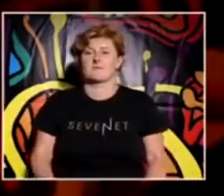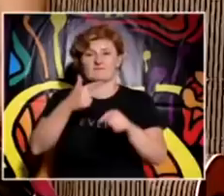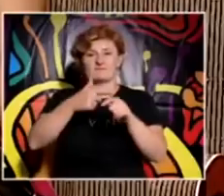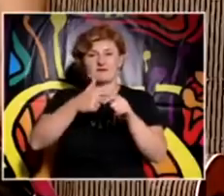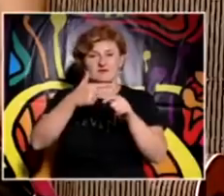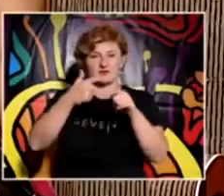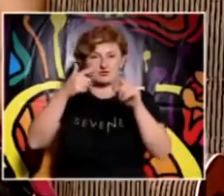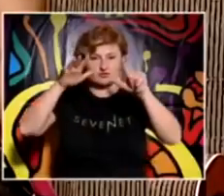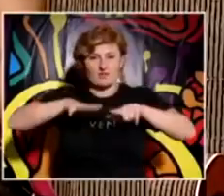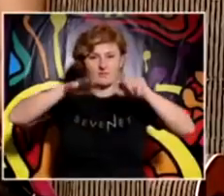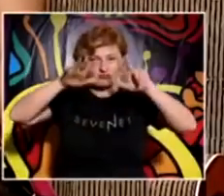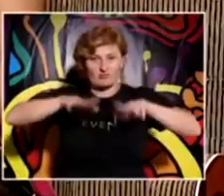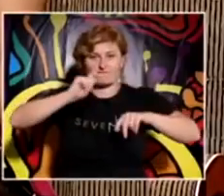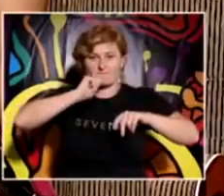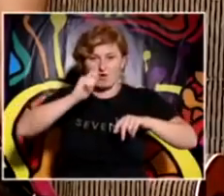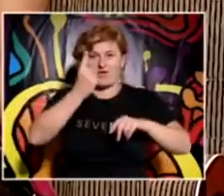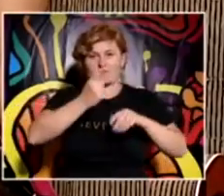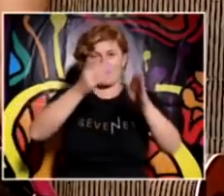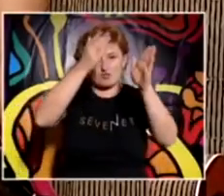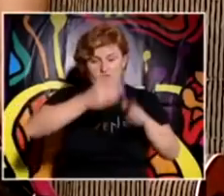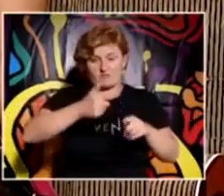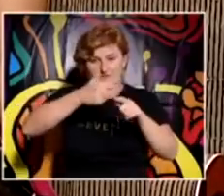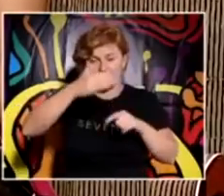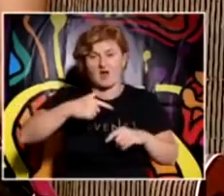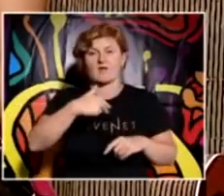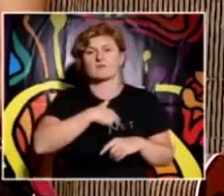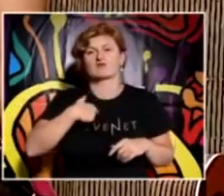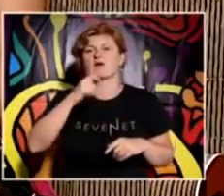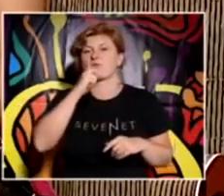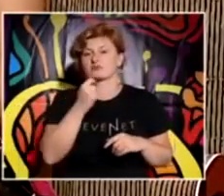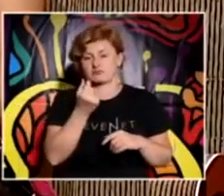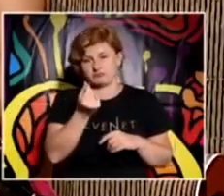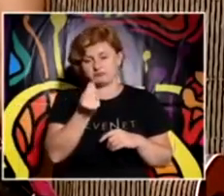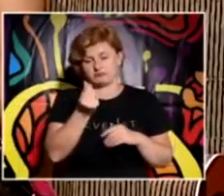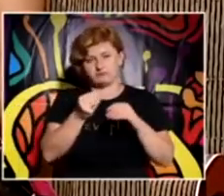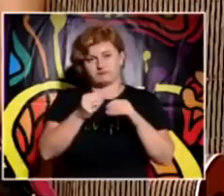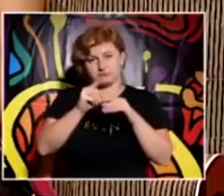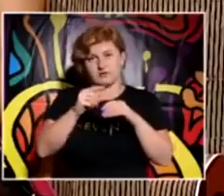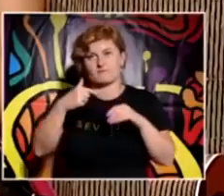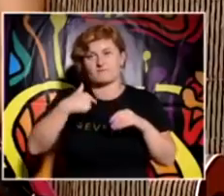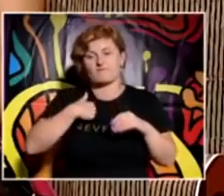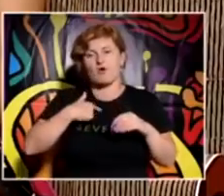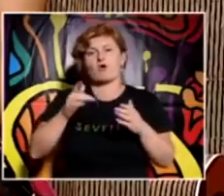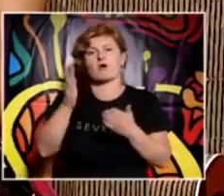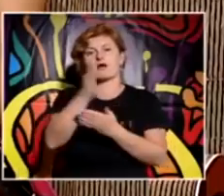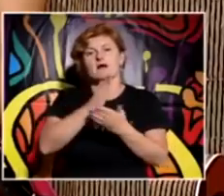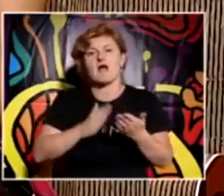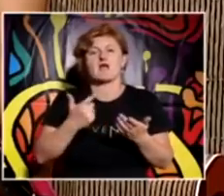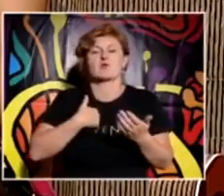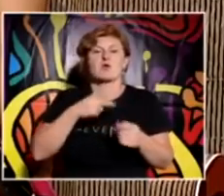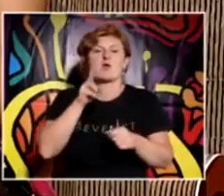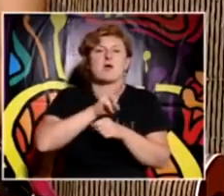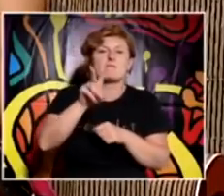Za 7-8 miesięcy. Okay. Nasza podróż była droższa, dlatego że my odwiedzaliśmy bardzo drogie kraje, jak Korea,